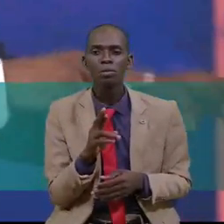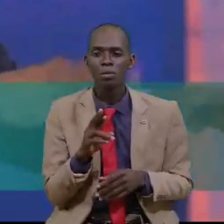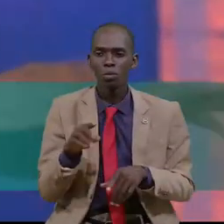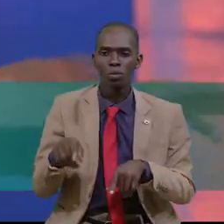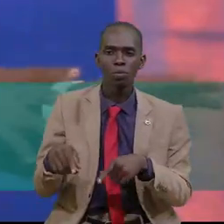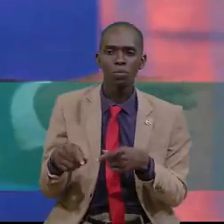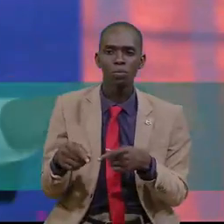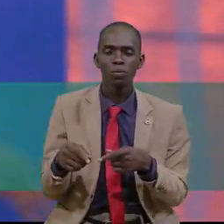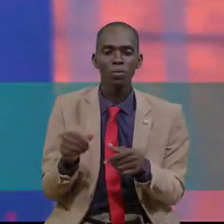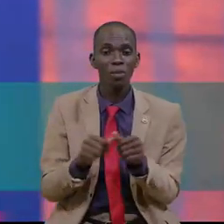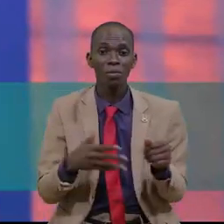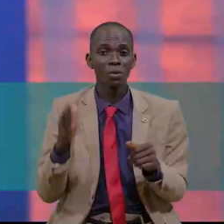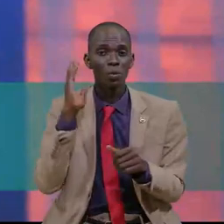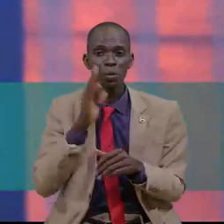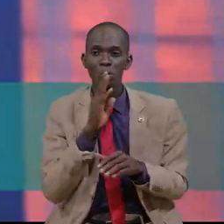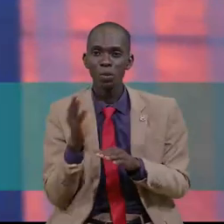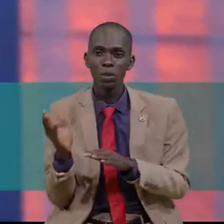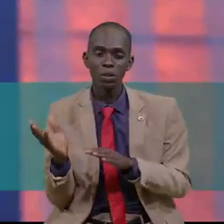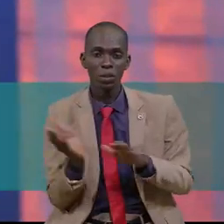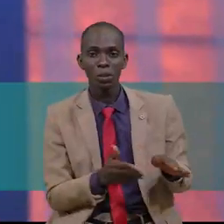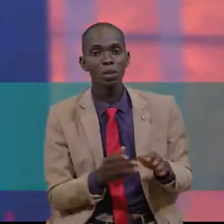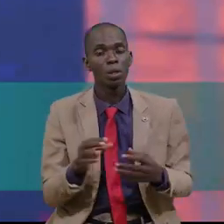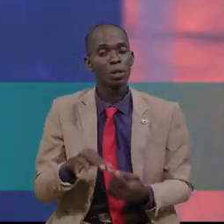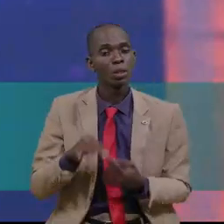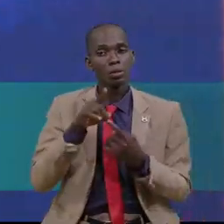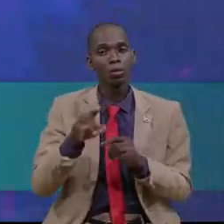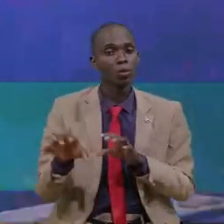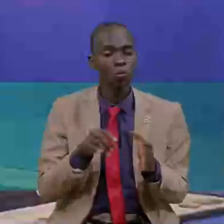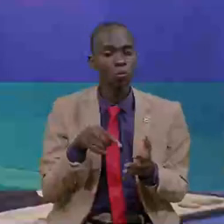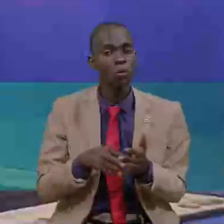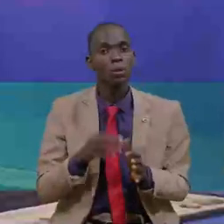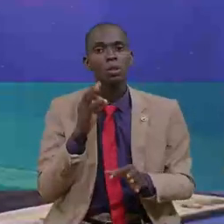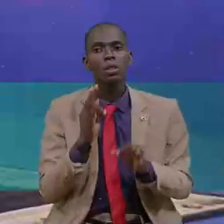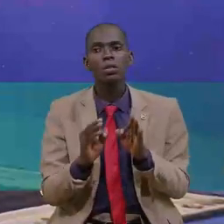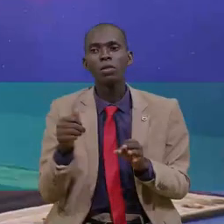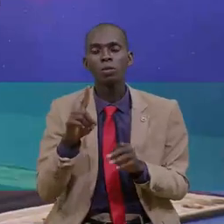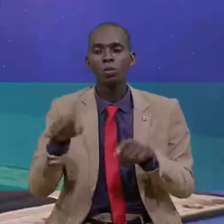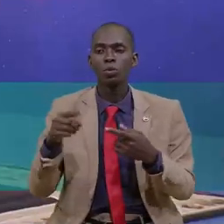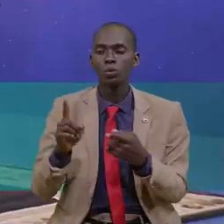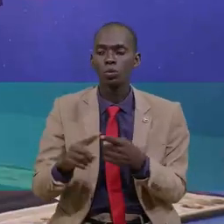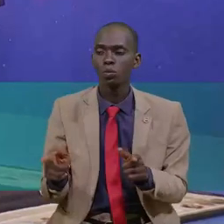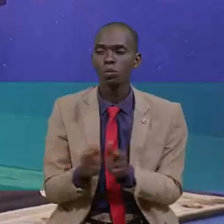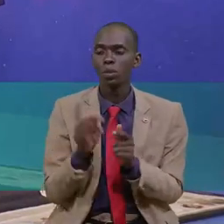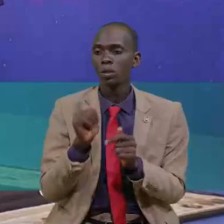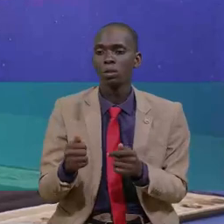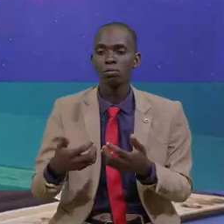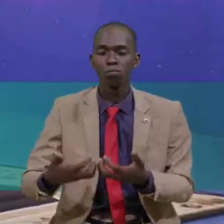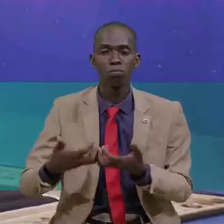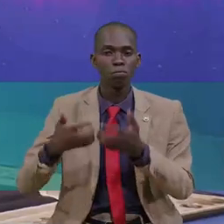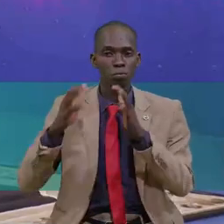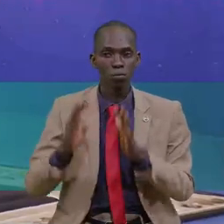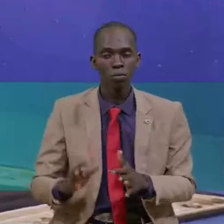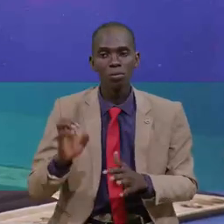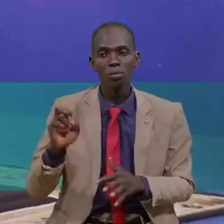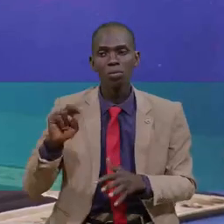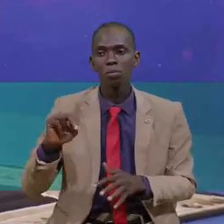rouge? Ah, tout sera suspendu si vous ne faites ceci, vous faites cela. Quand quelqu'un va vers un ingénieur et il veut construire